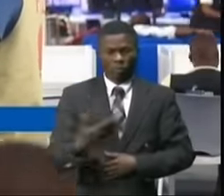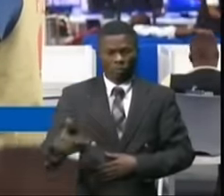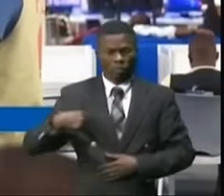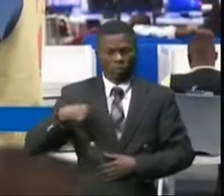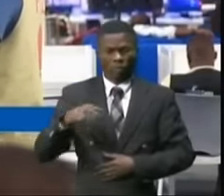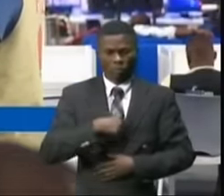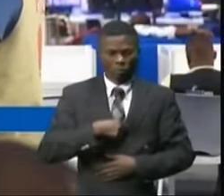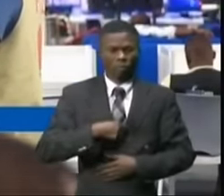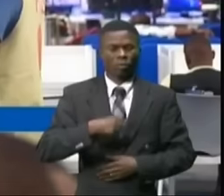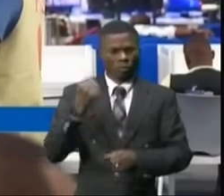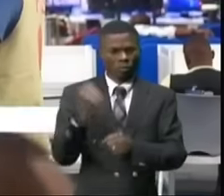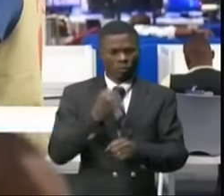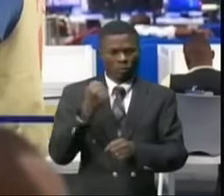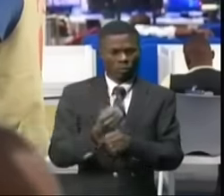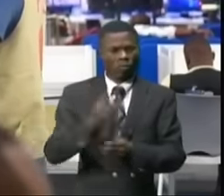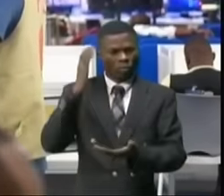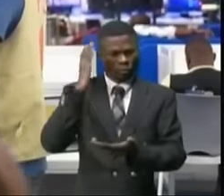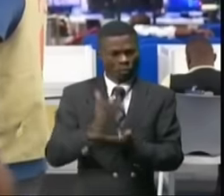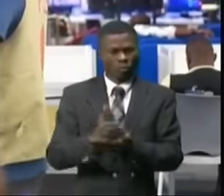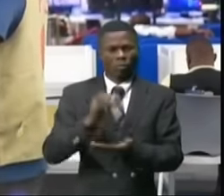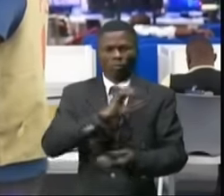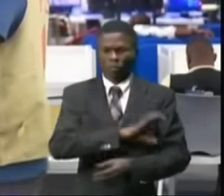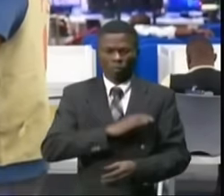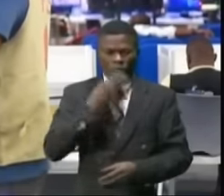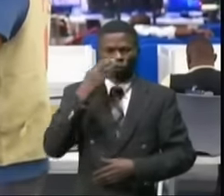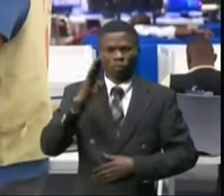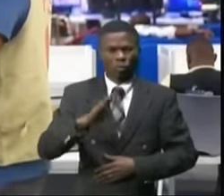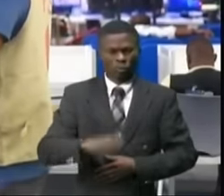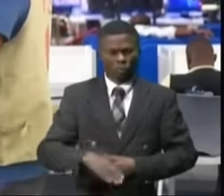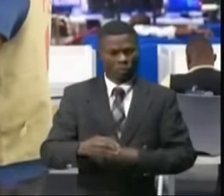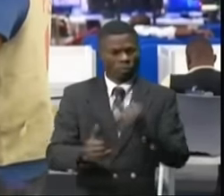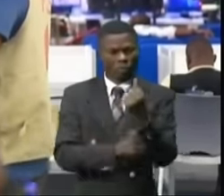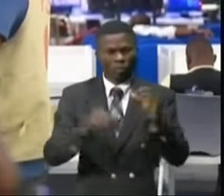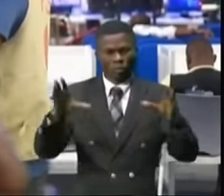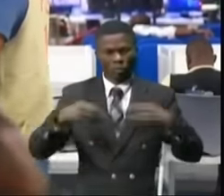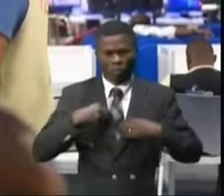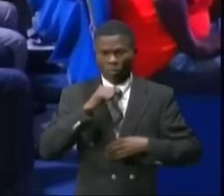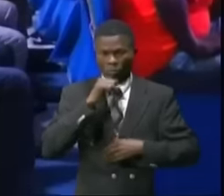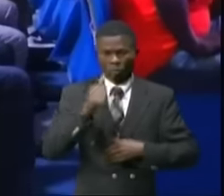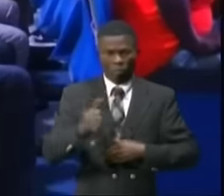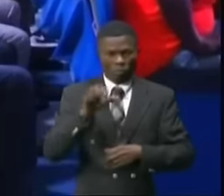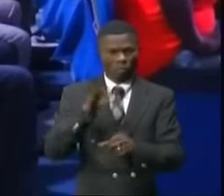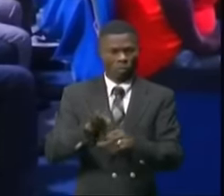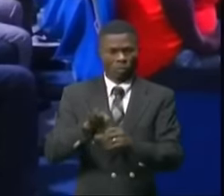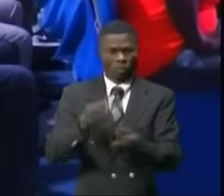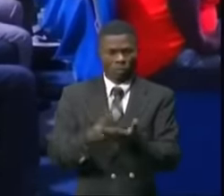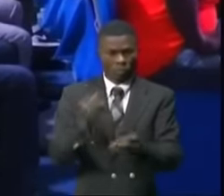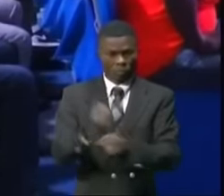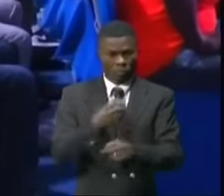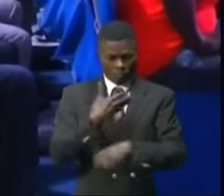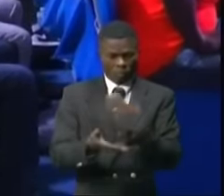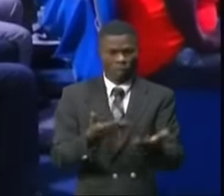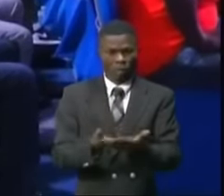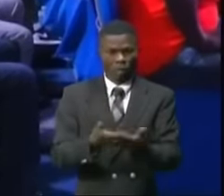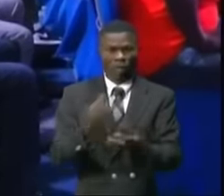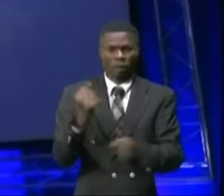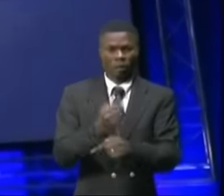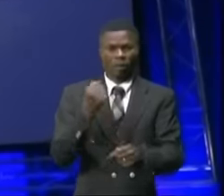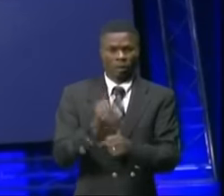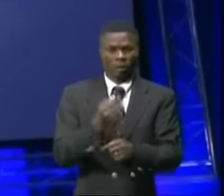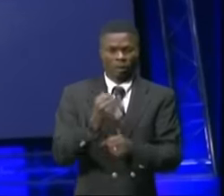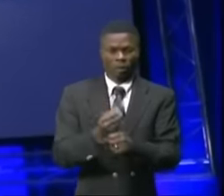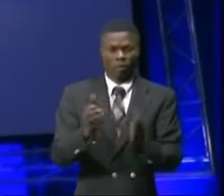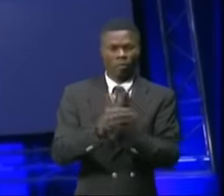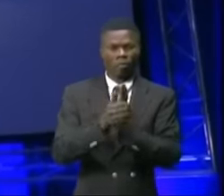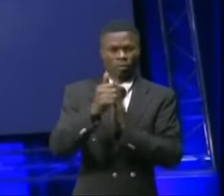tous condamner. Nous devons travailler contre ce genre de pratiques, sinon les gens ne croiront plus aux élections. Le travail que nous avons fait, c'est un travail